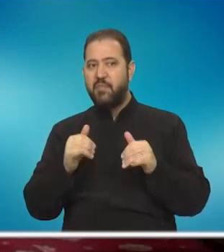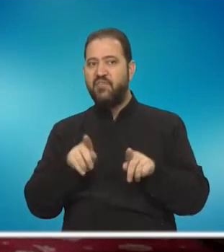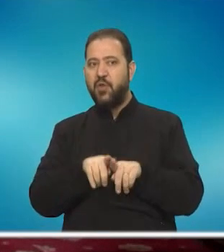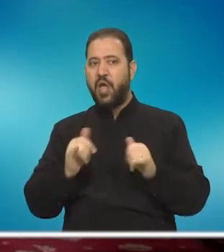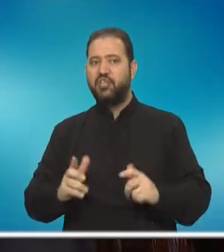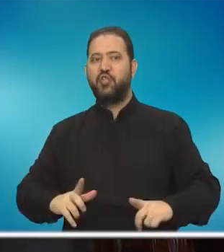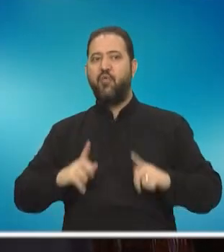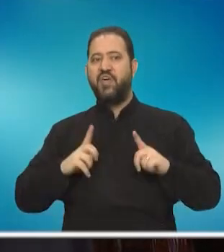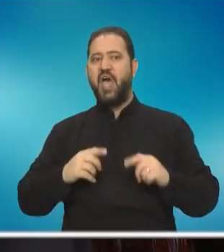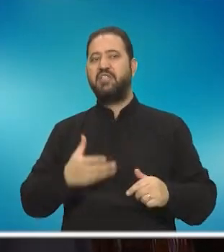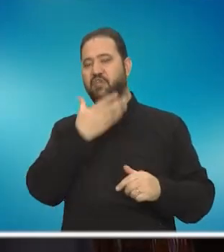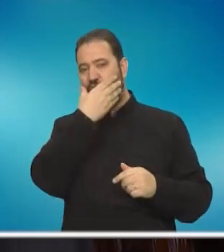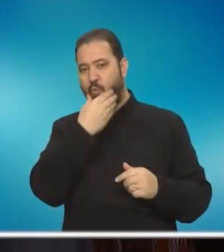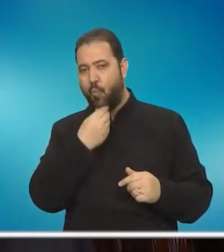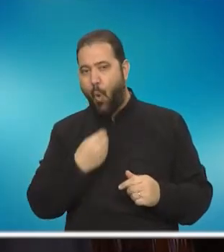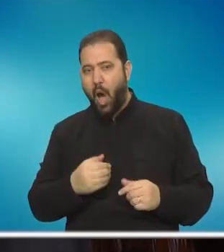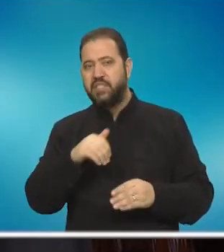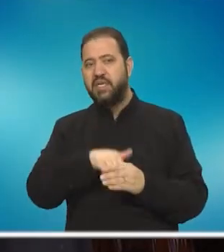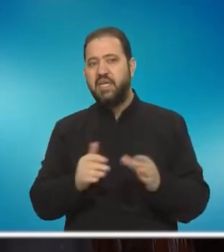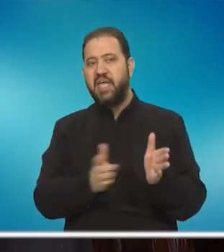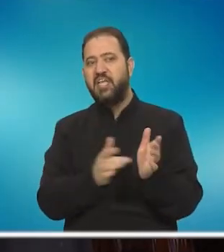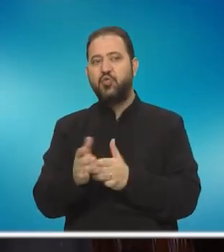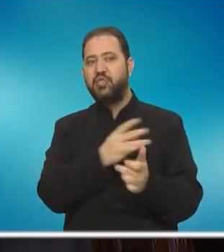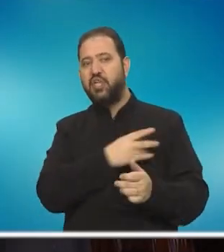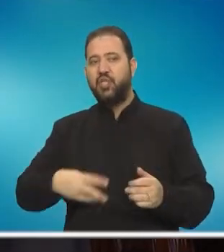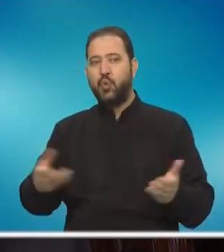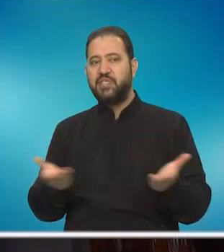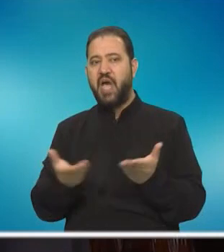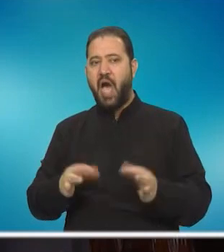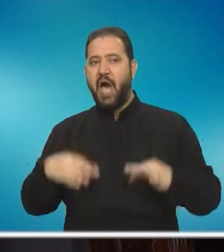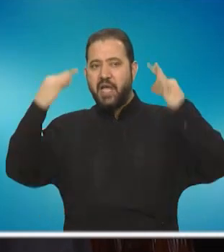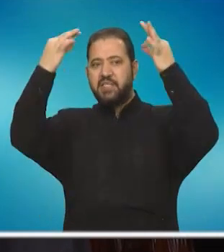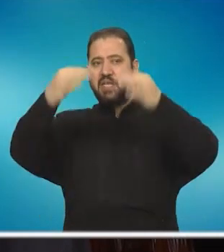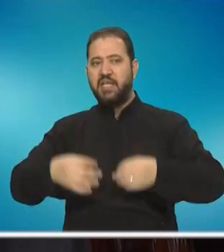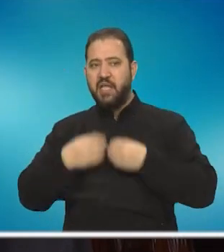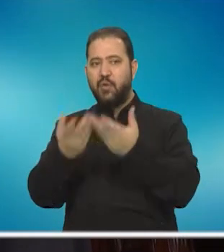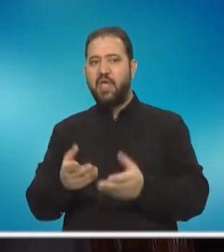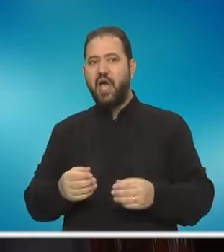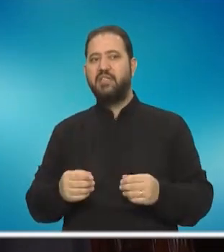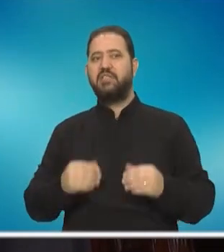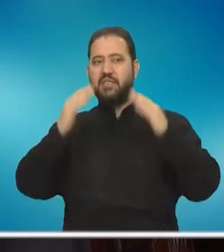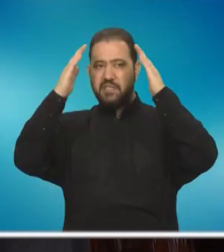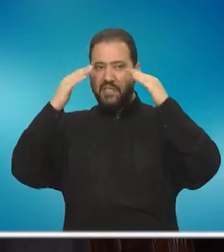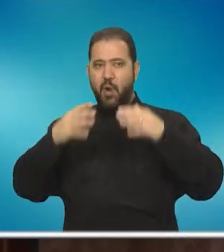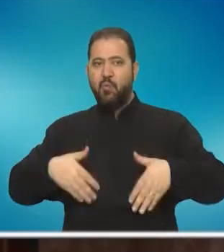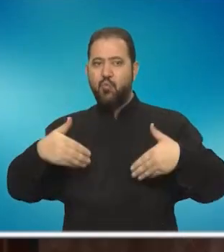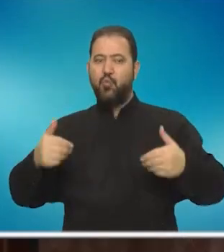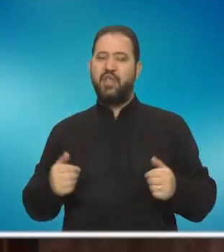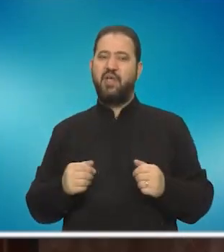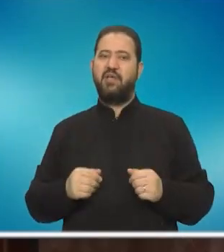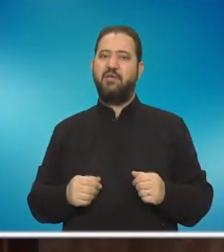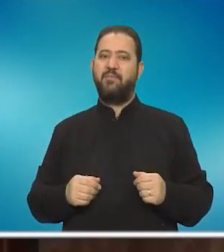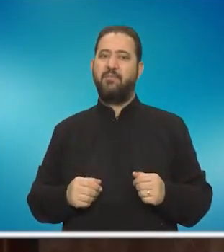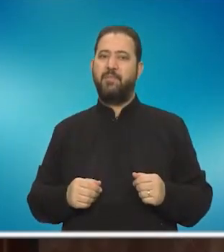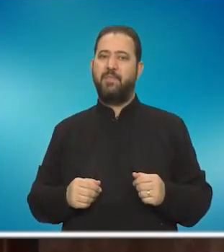o viață duhovnicească care să ne dea siguranța zilei duhovnicești de mâine. Ați